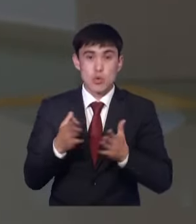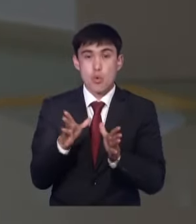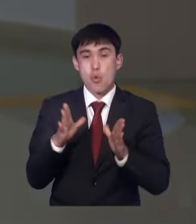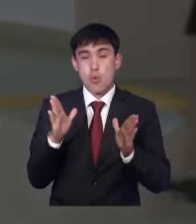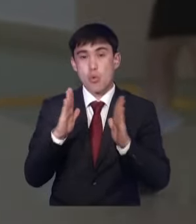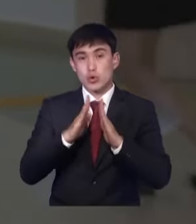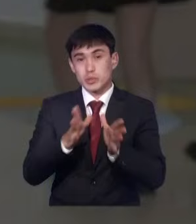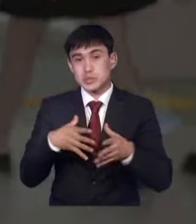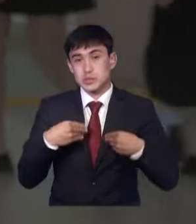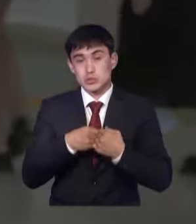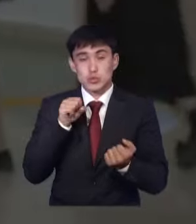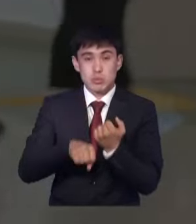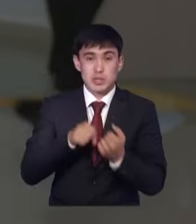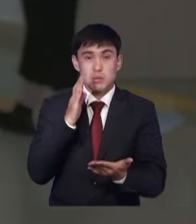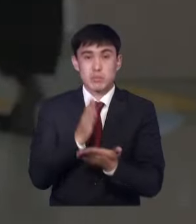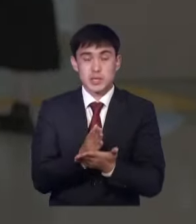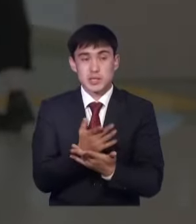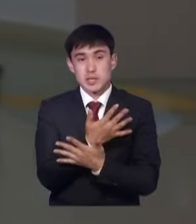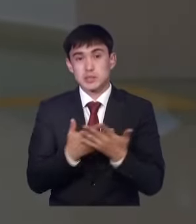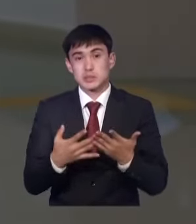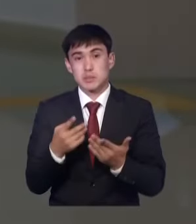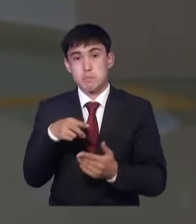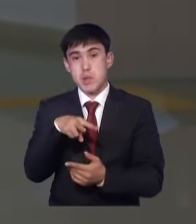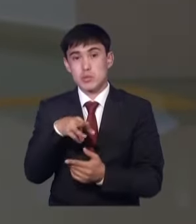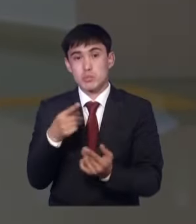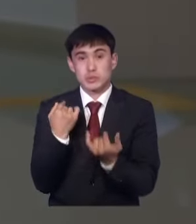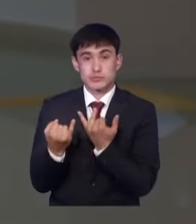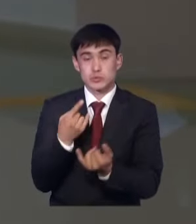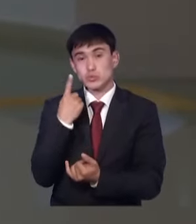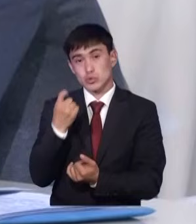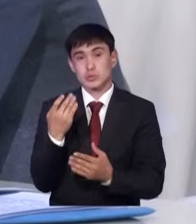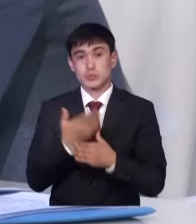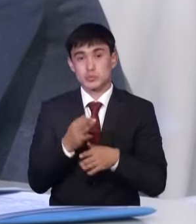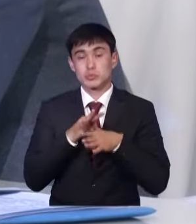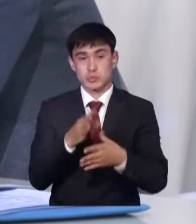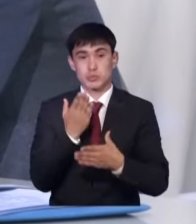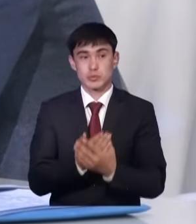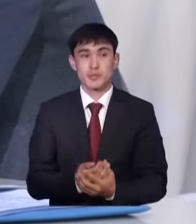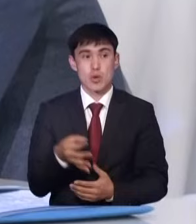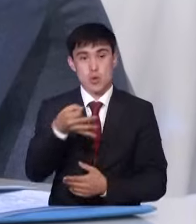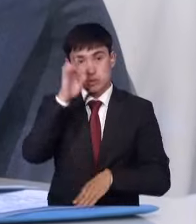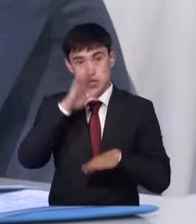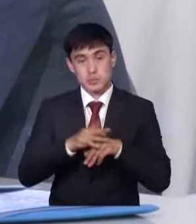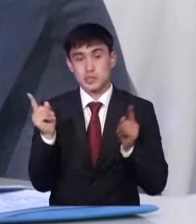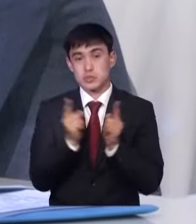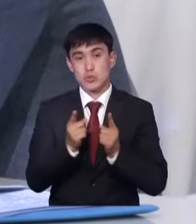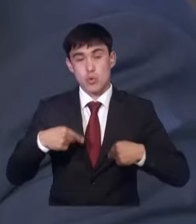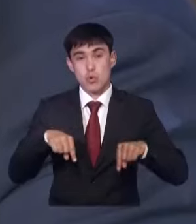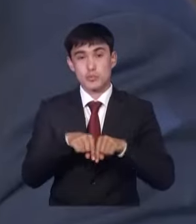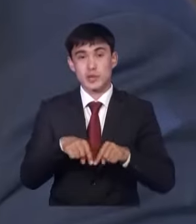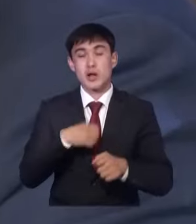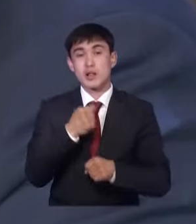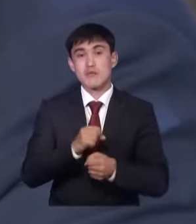болса, менторлар өз тарапынан ақыл кеңесімен қолынан келгенше көмектеседі. Облыс әкімі кездесуінде қоғамдағы бірқатар